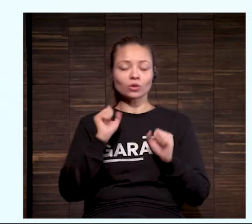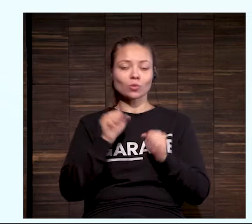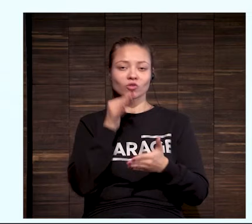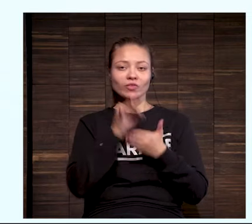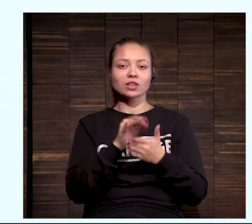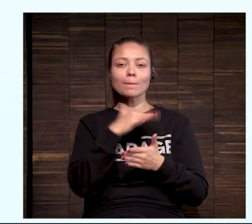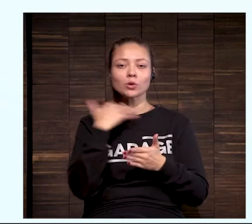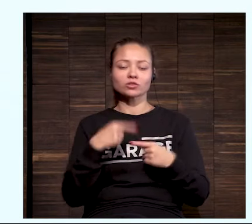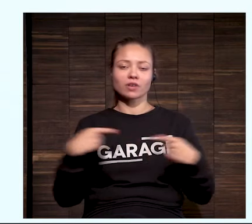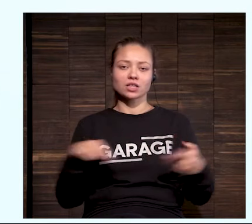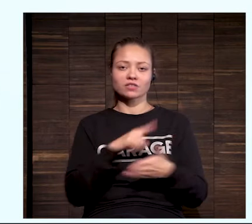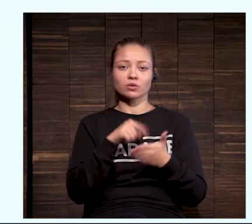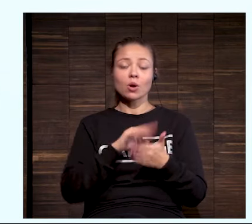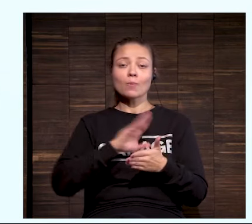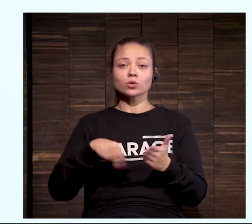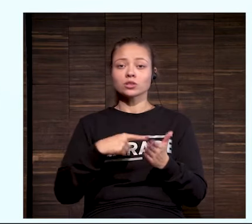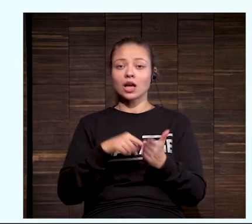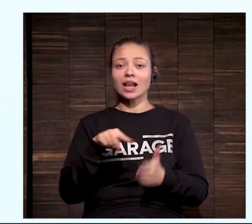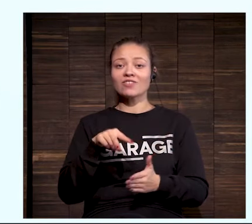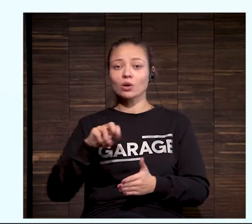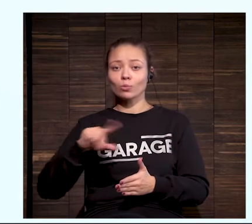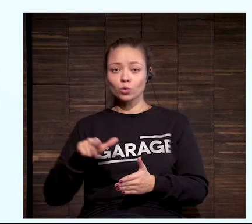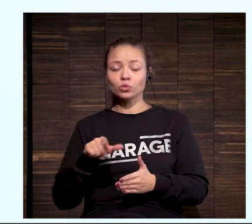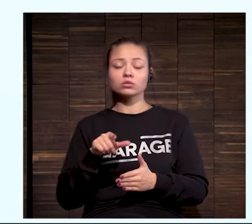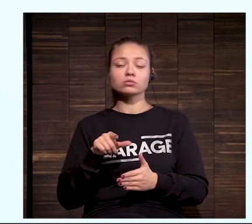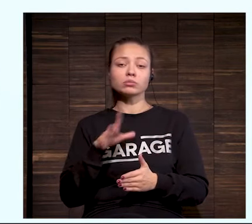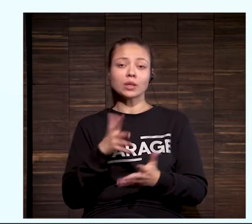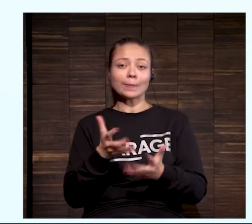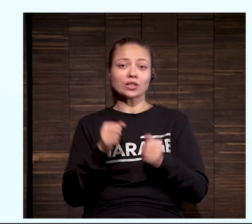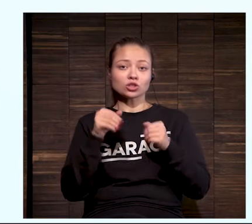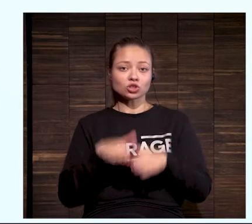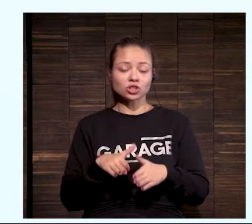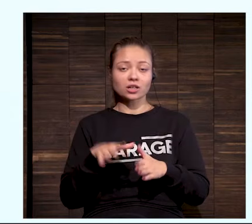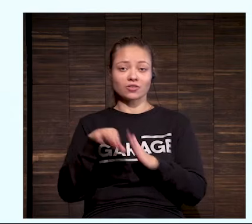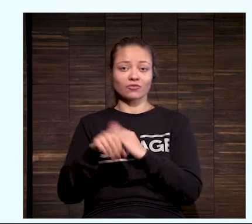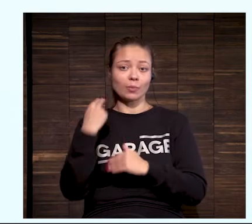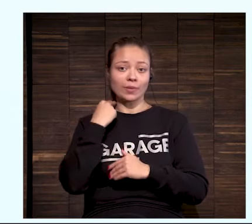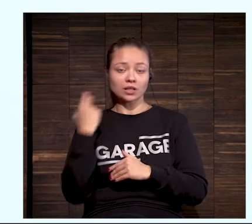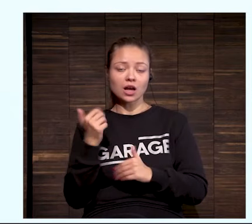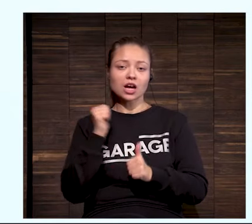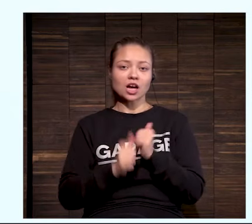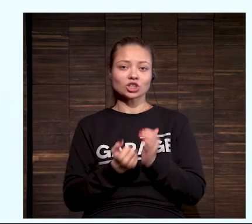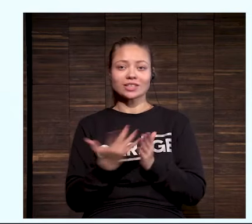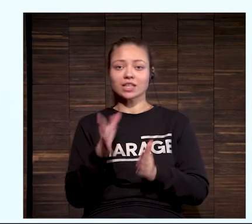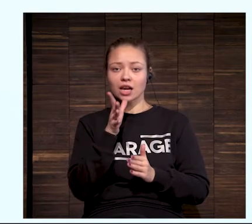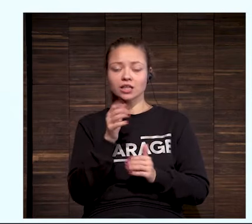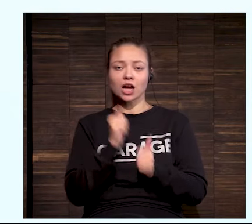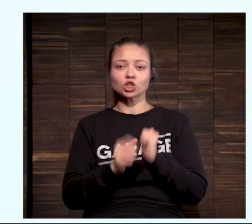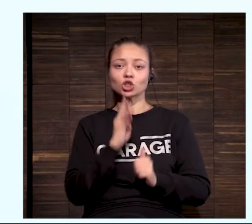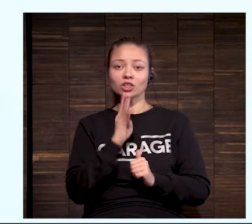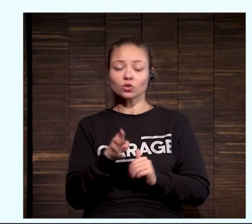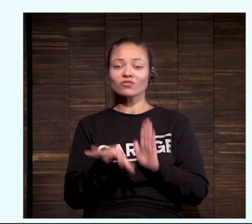после ливерпулем было принято решение в британии каждые несколько лет каждые 4 года выбирать город который станет городом